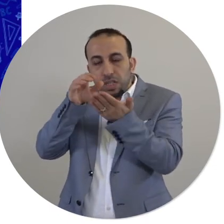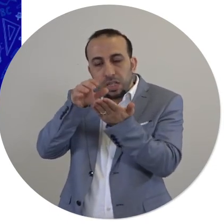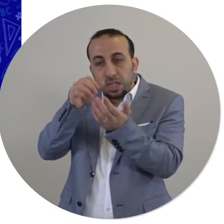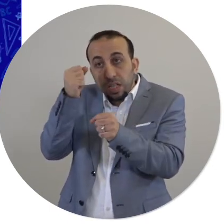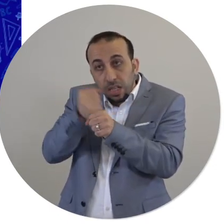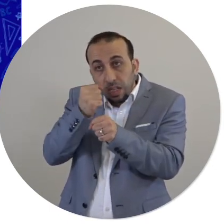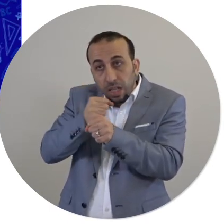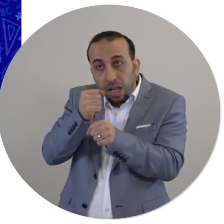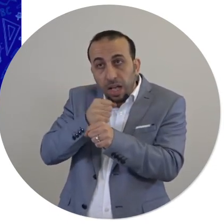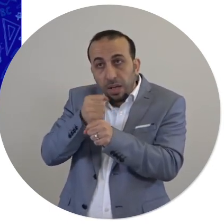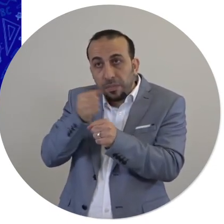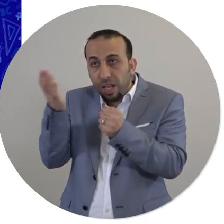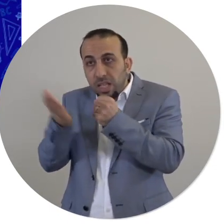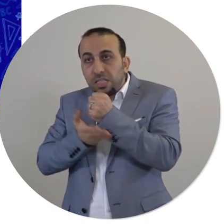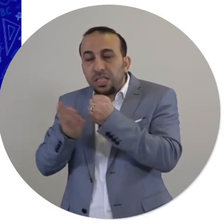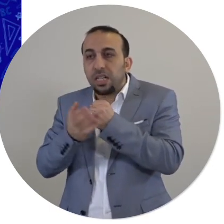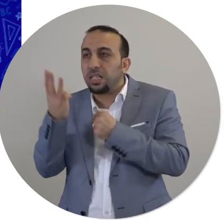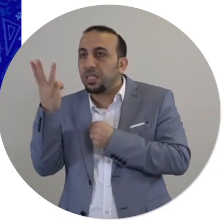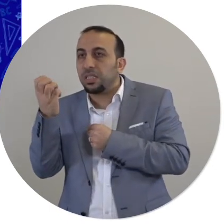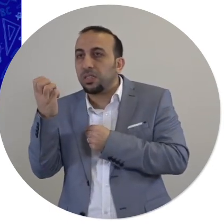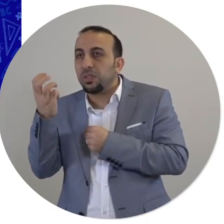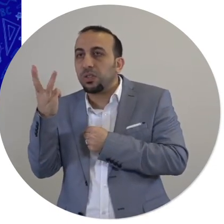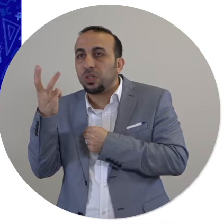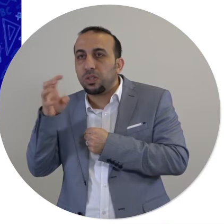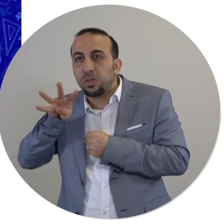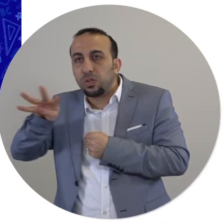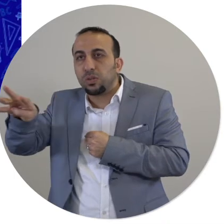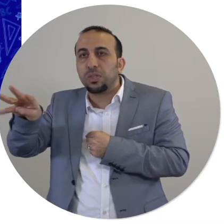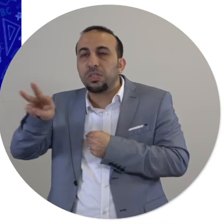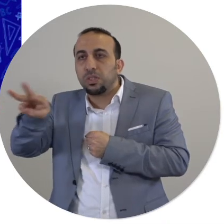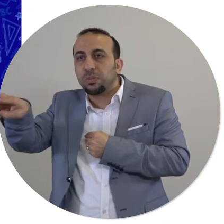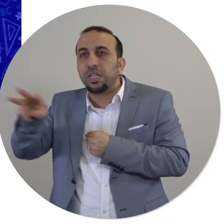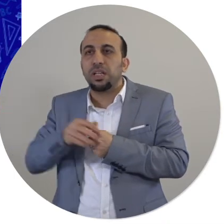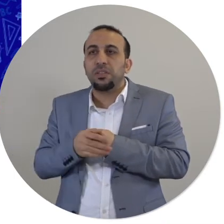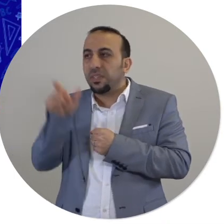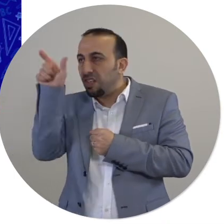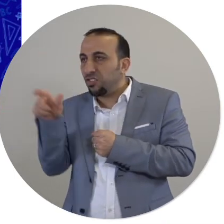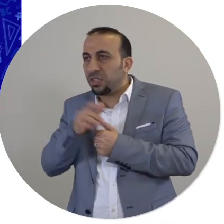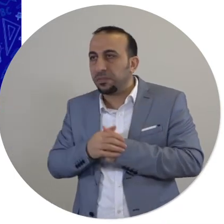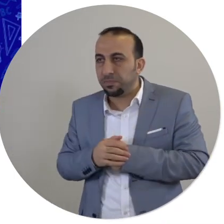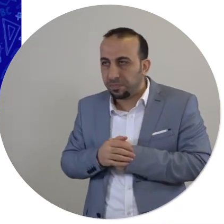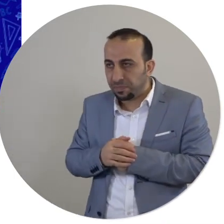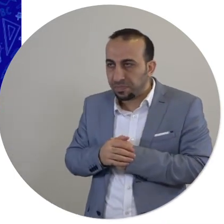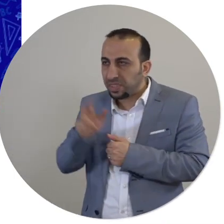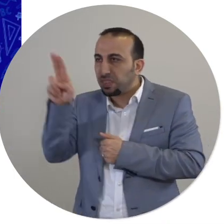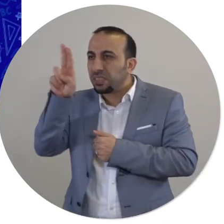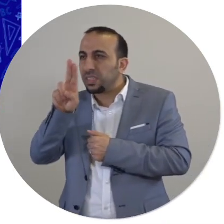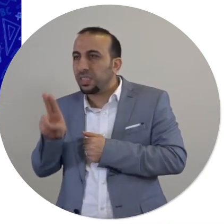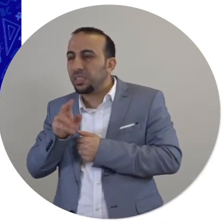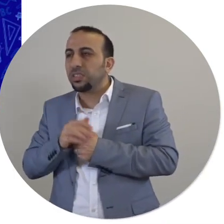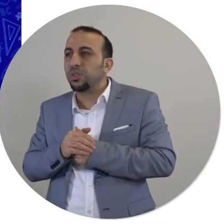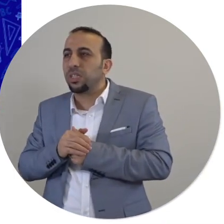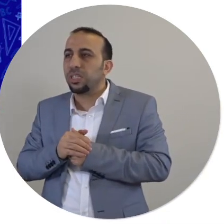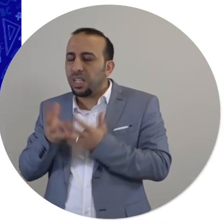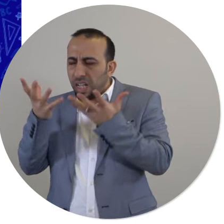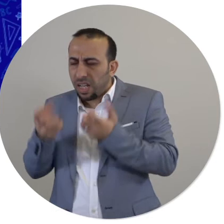العامة هي عبارة عن جملة عدد السكان تقسيم جملة مساحة الإقليم. نرجع لمعطيات السؤال، حيث أن تبلغ